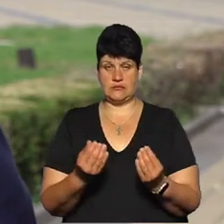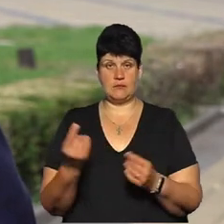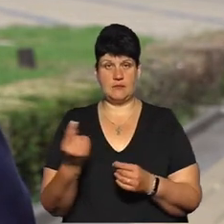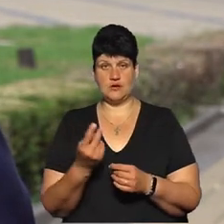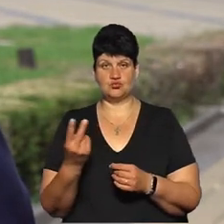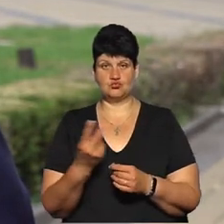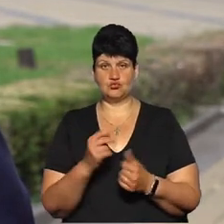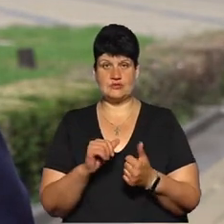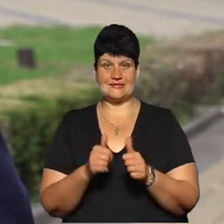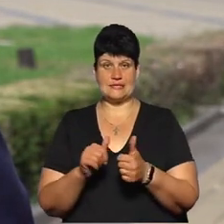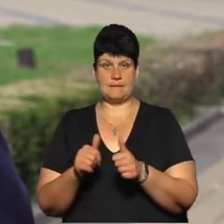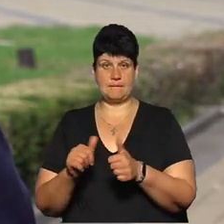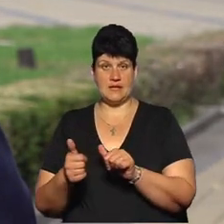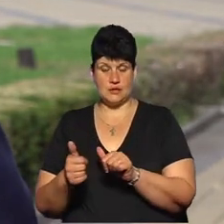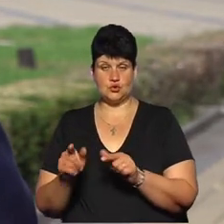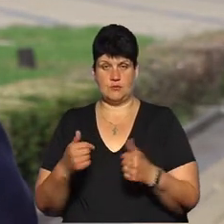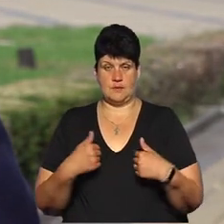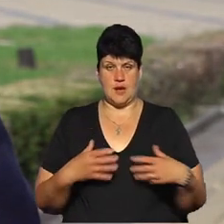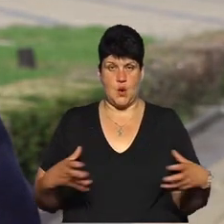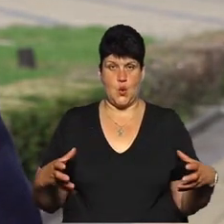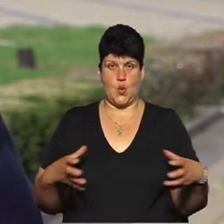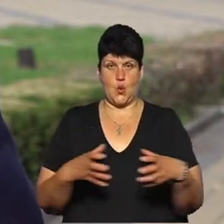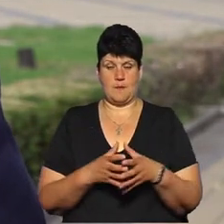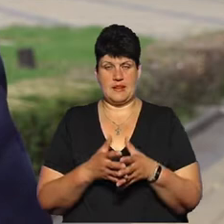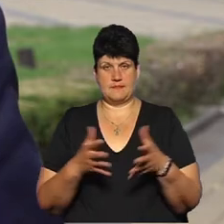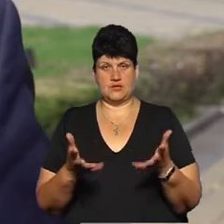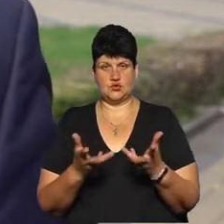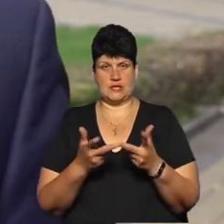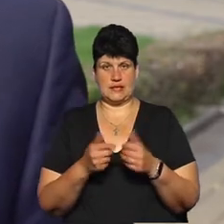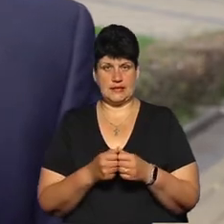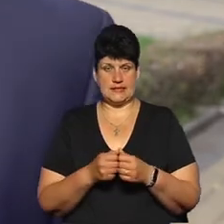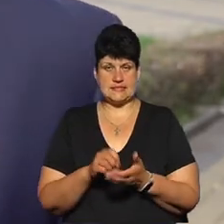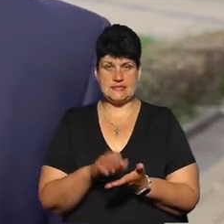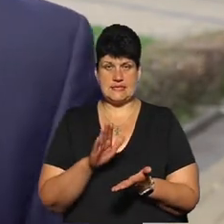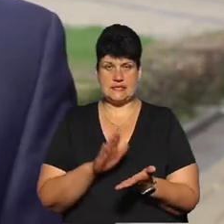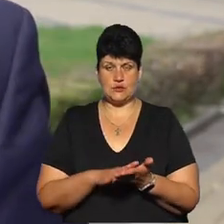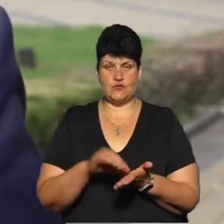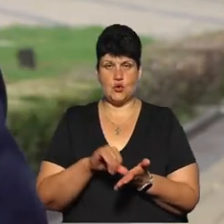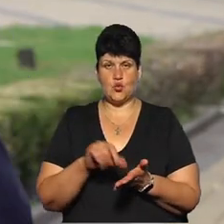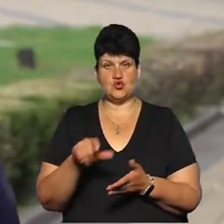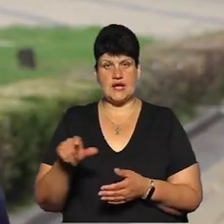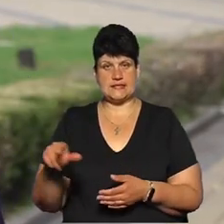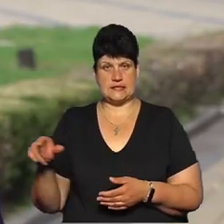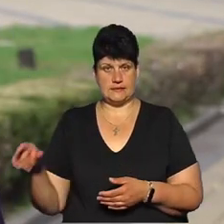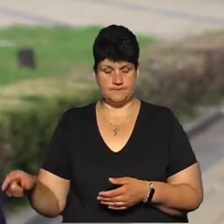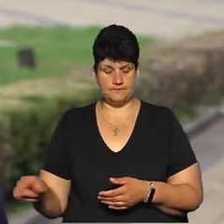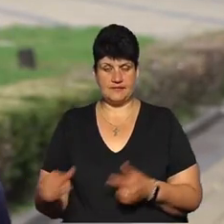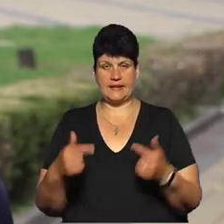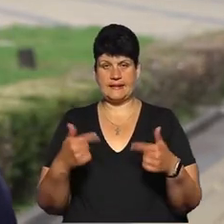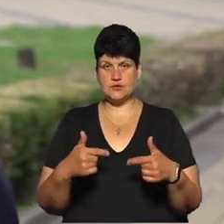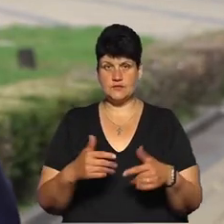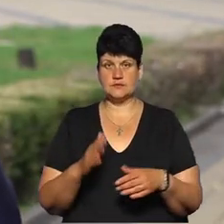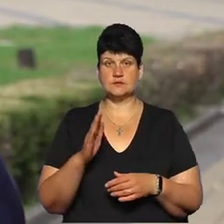Для того, щоб ми охопили якомога більшу кількість зареєстрованих учасників. Тестування відбуватиметься в